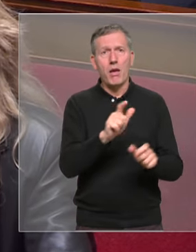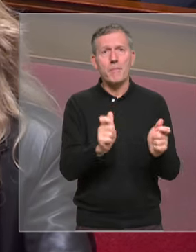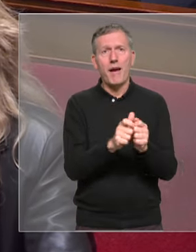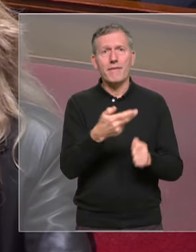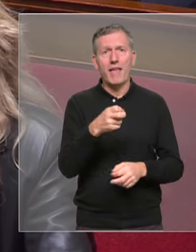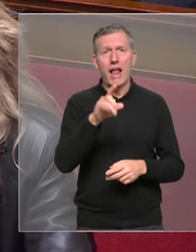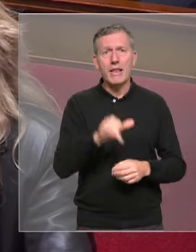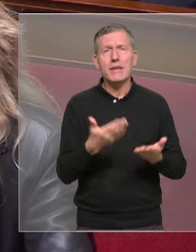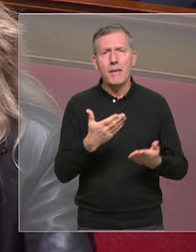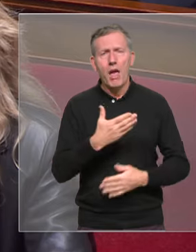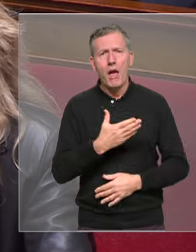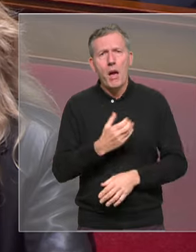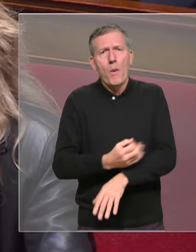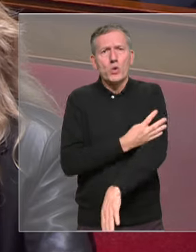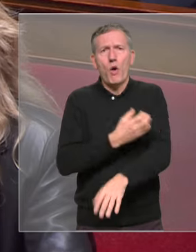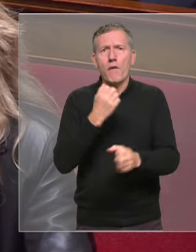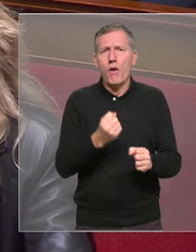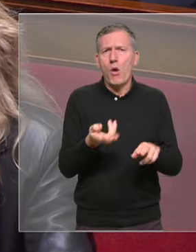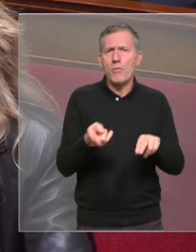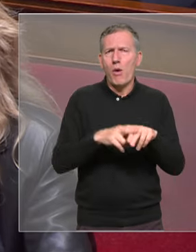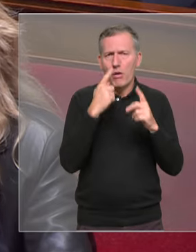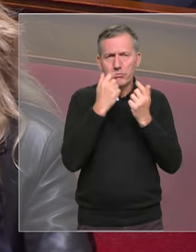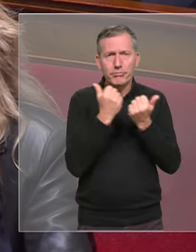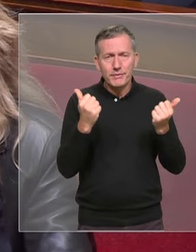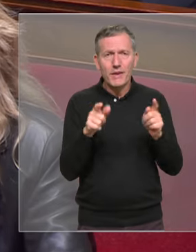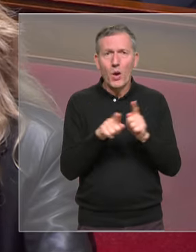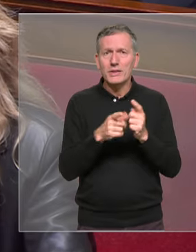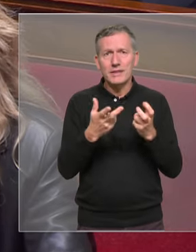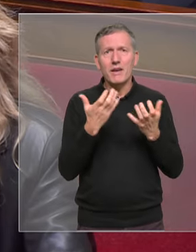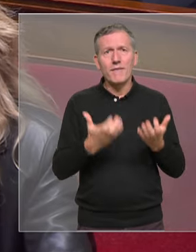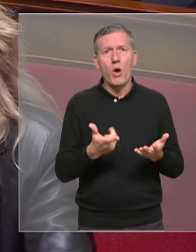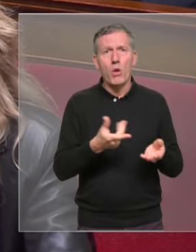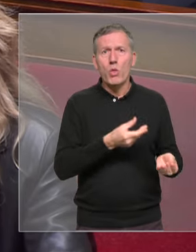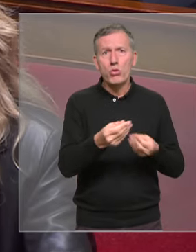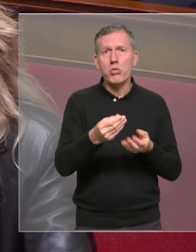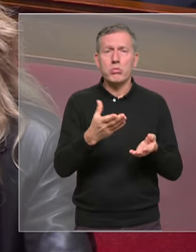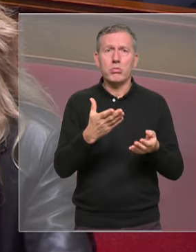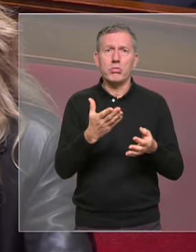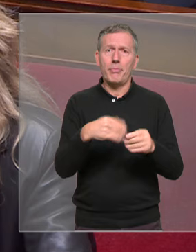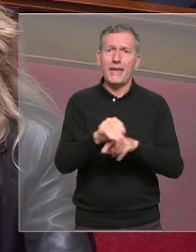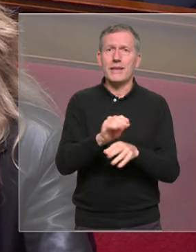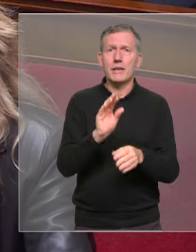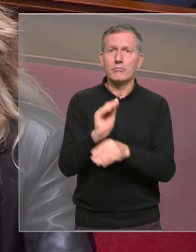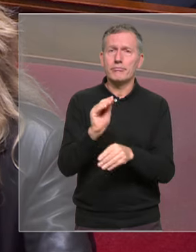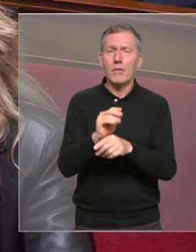maintenant de sa disparition et continuent à s'opposer à l'envoi d'armement à l'Ukraine. Il n'est plus possible aujourd'hui de